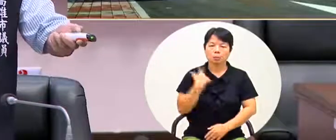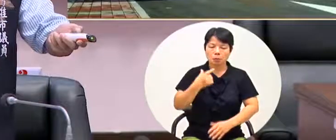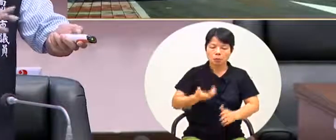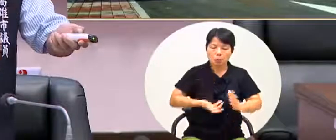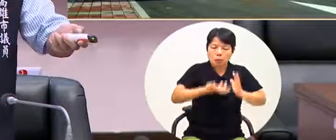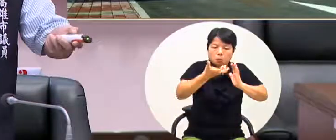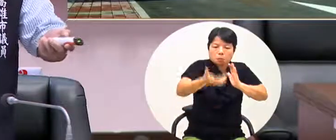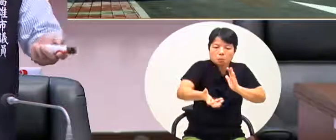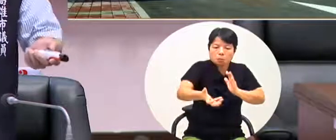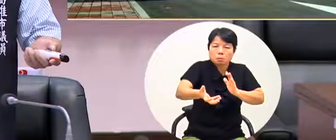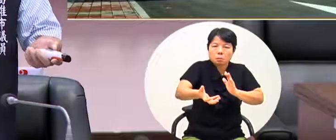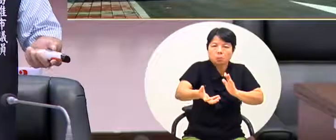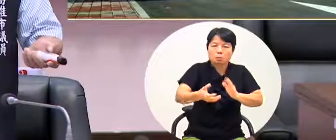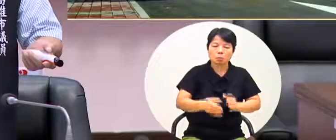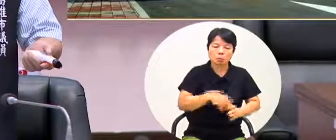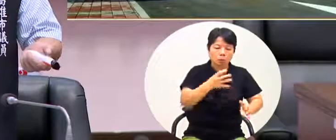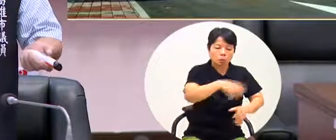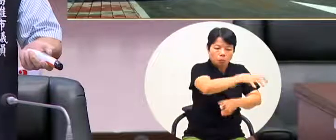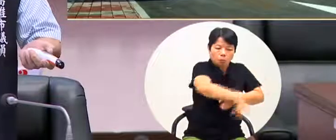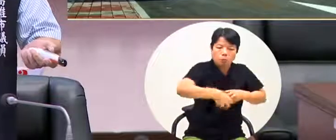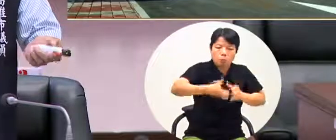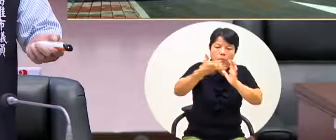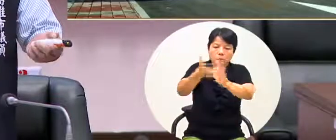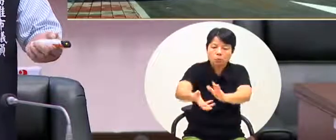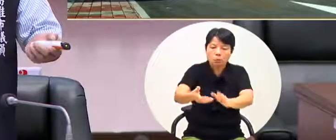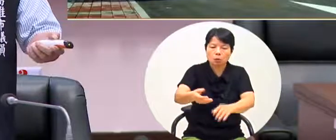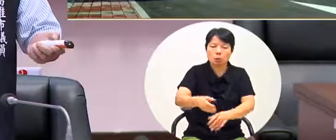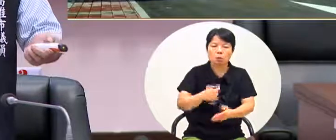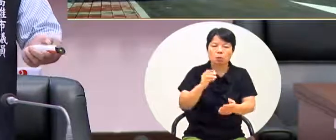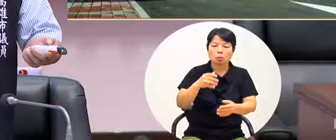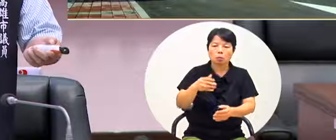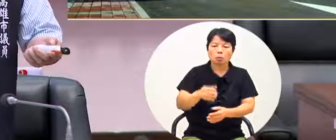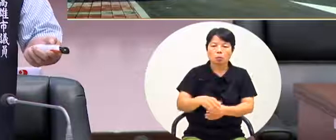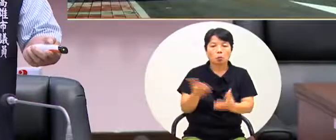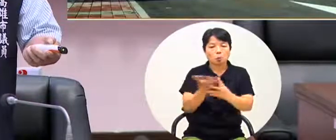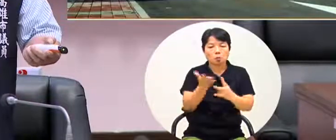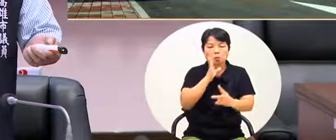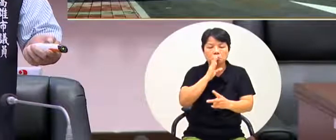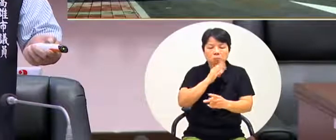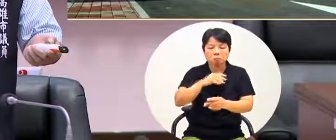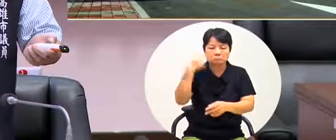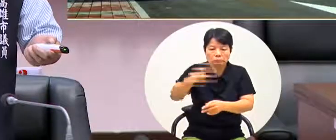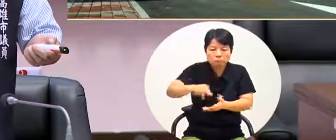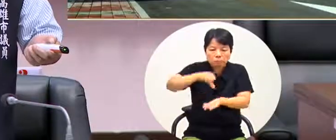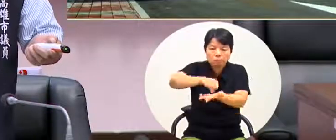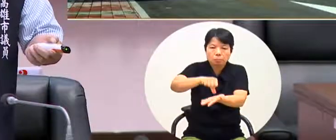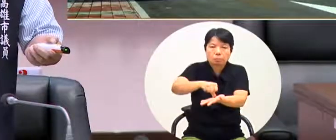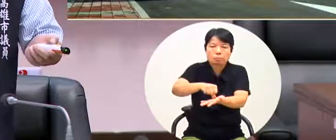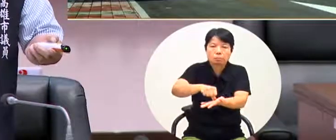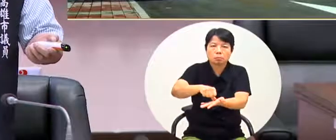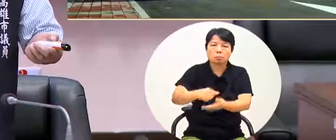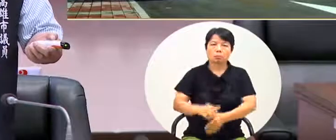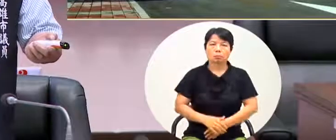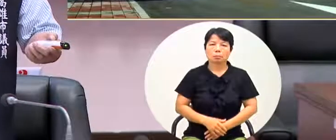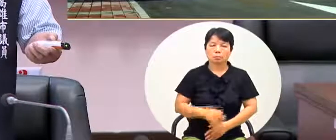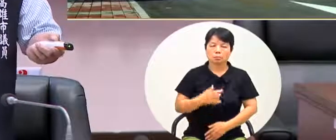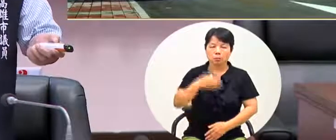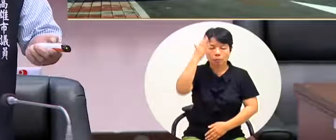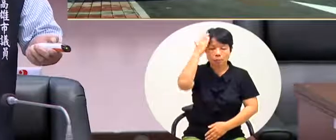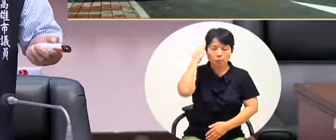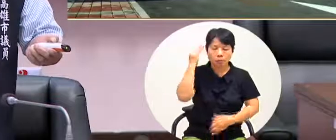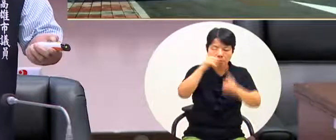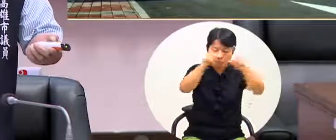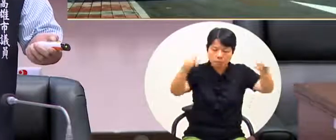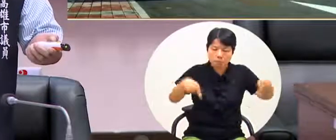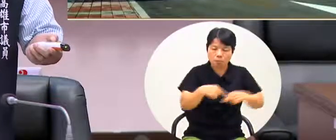设计佫种的？那么我是讲，这个乌棒树这个部分哦，事实无适合，吼、哦，无适合要佫种伫遮